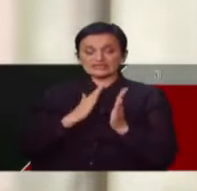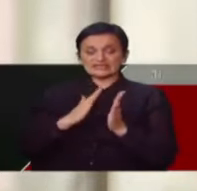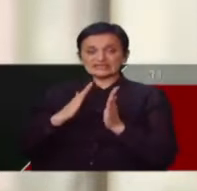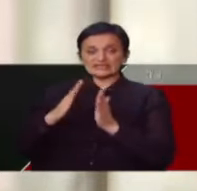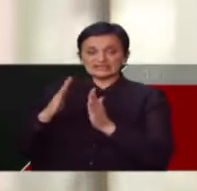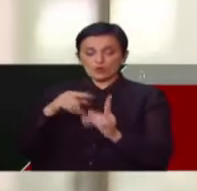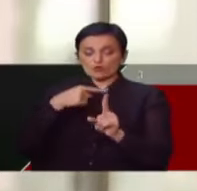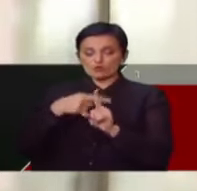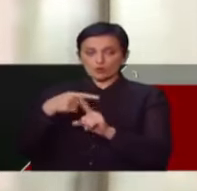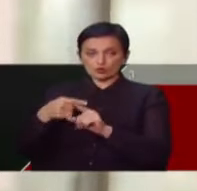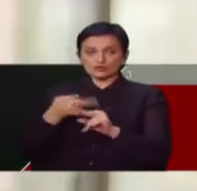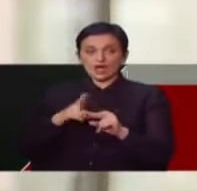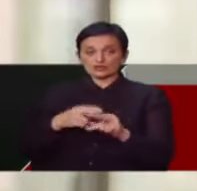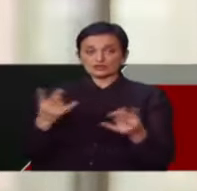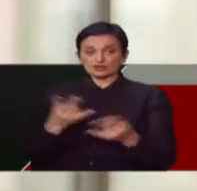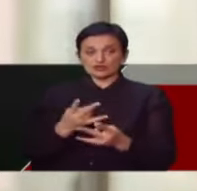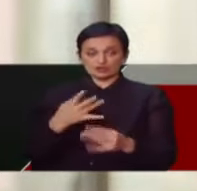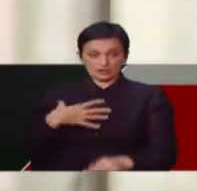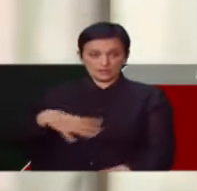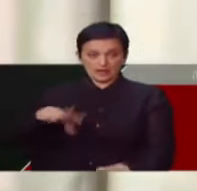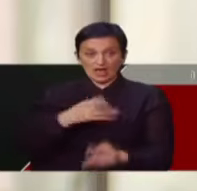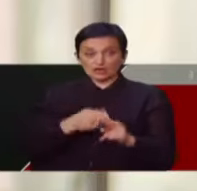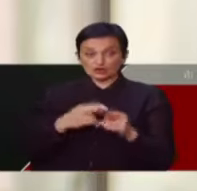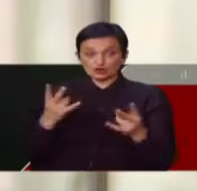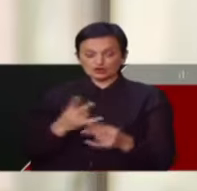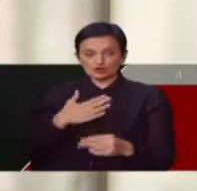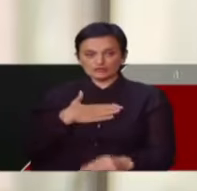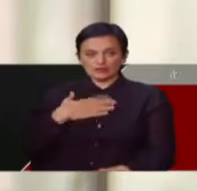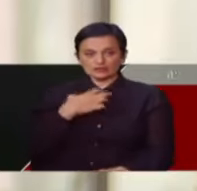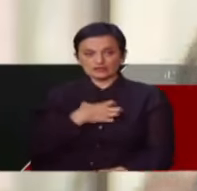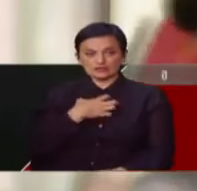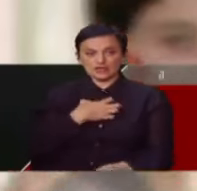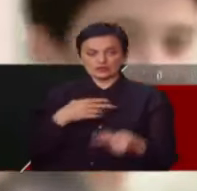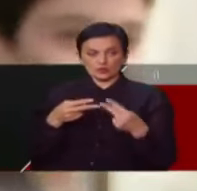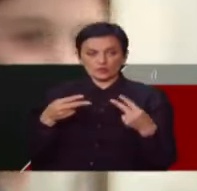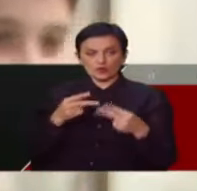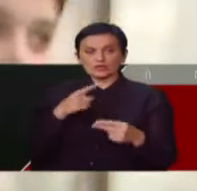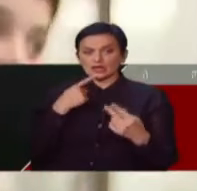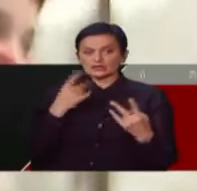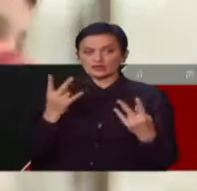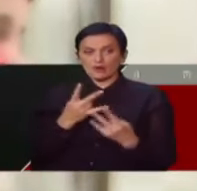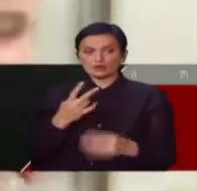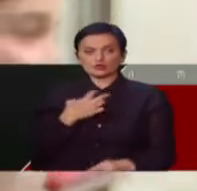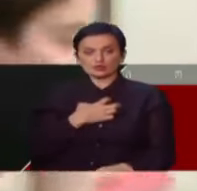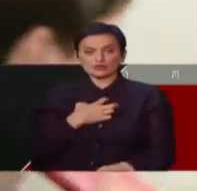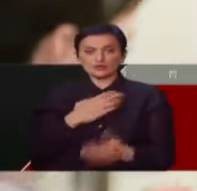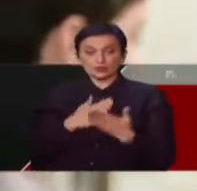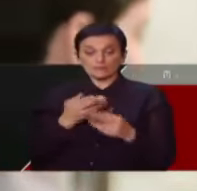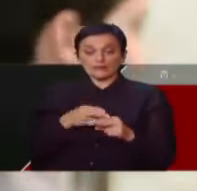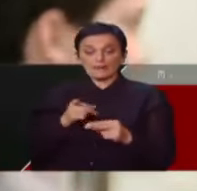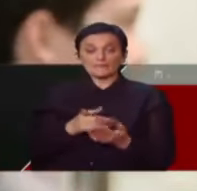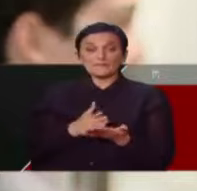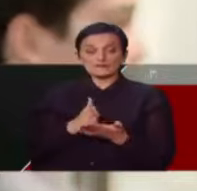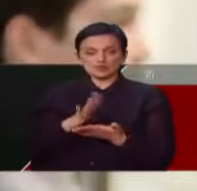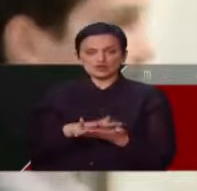იყოს პოზიტიური, ეს ჭირდება საქართველოს, ეს ჭირდება ჩვენ სტრატეგიულ პარტნიორებს და რა თქმა უნდა მნიშვნელოვანია, რომ ამ